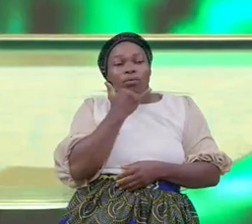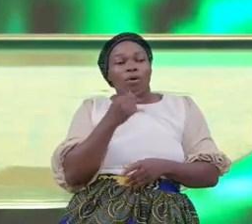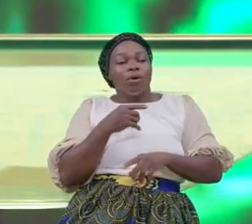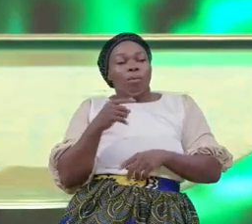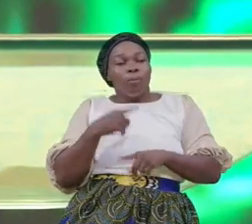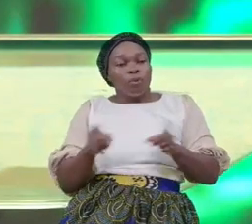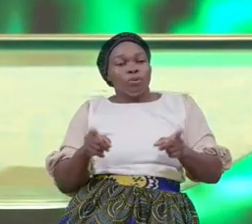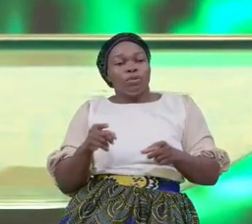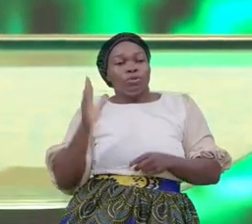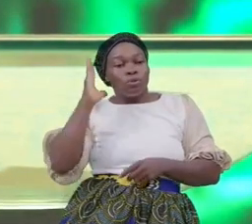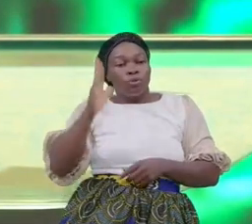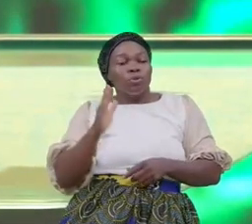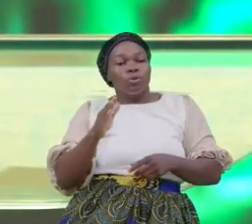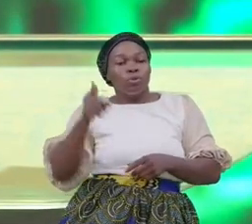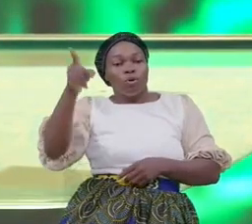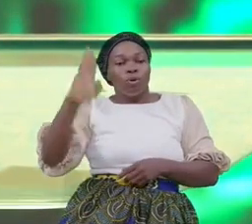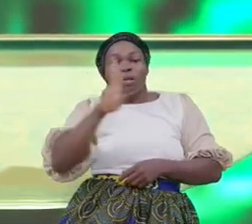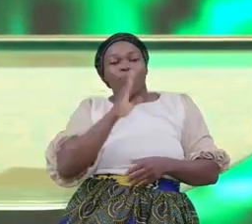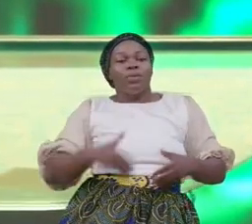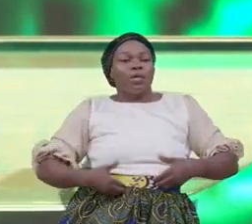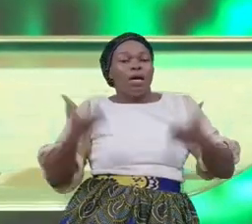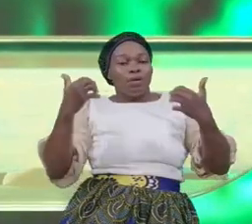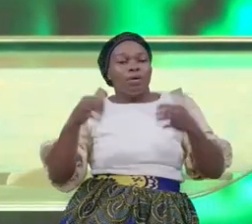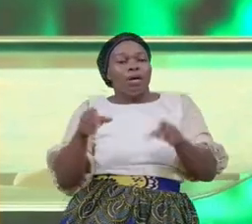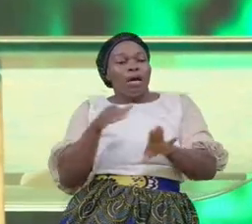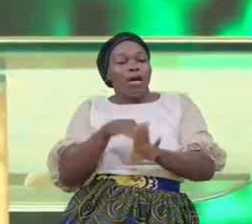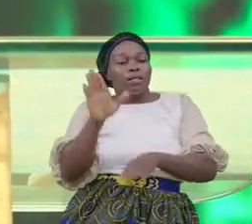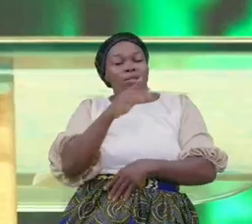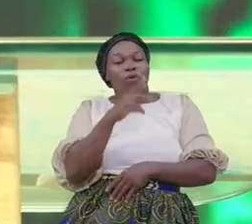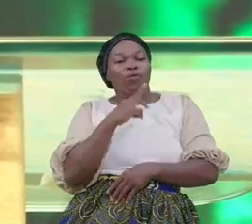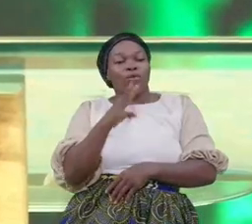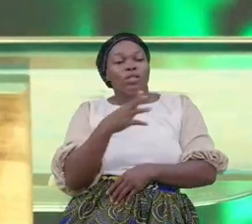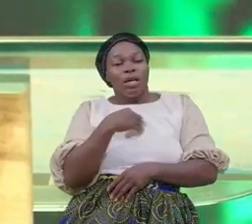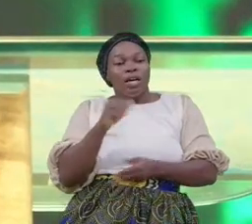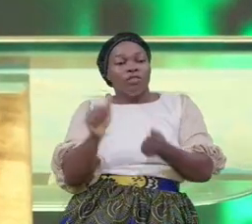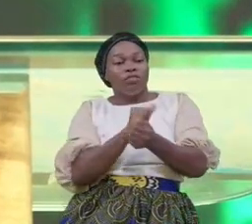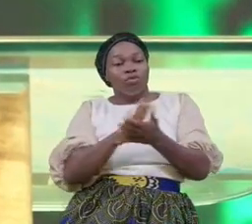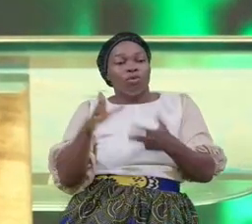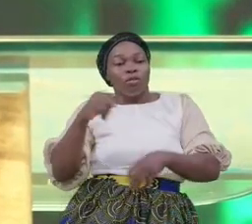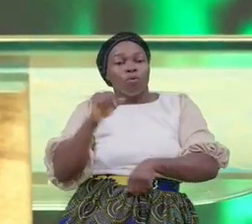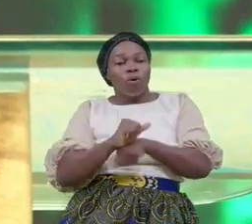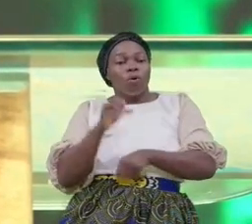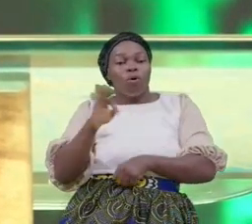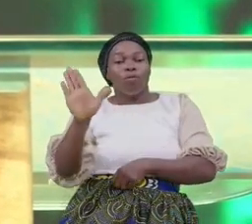s'irriterait-il de tes paroles et détruirait-il l'ouvrage de tes mains?